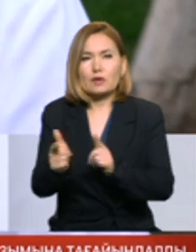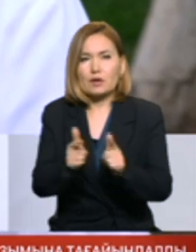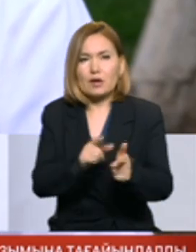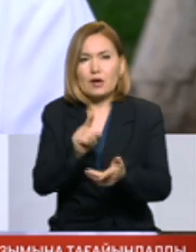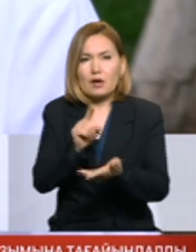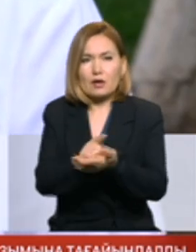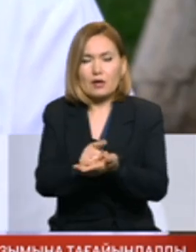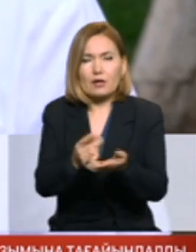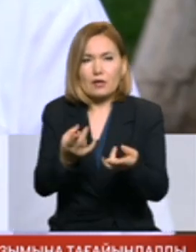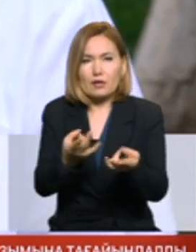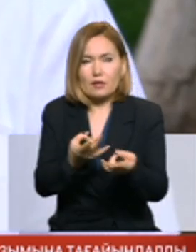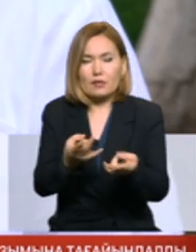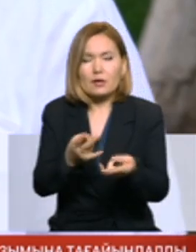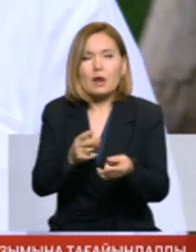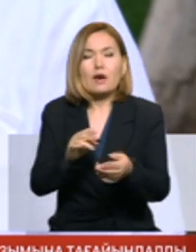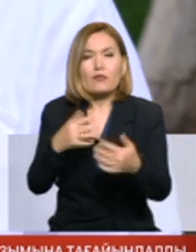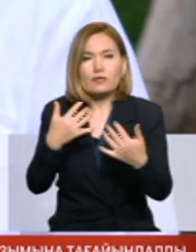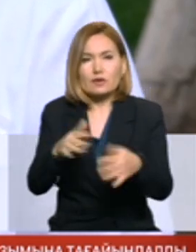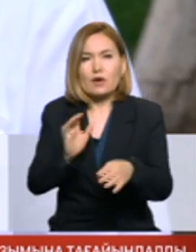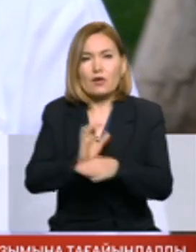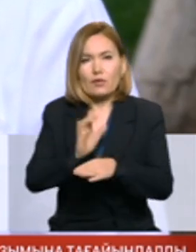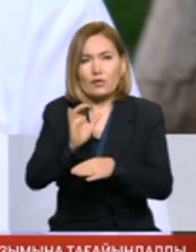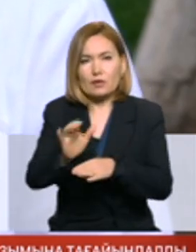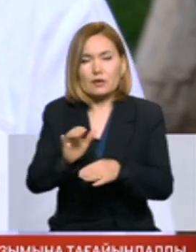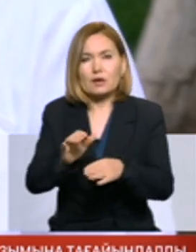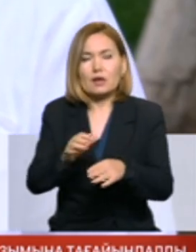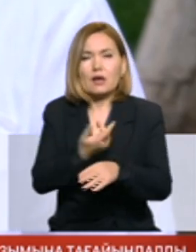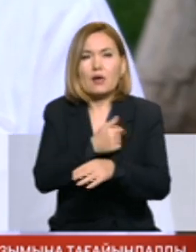сақтау басқармасына өткізілді. Енді